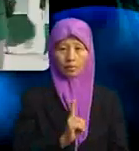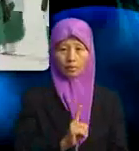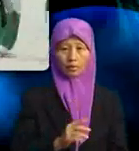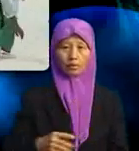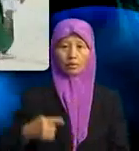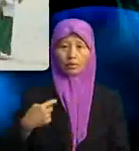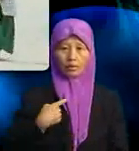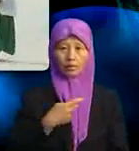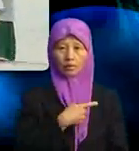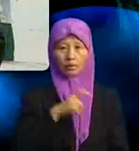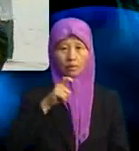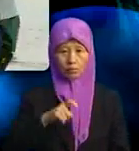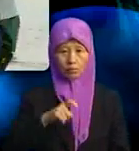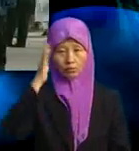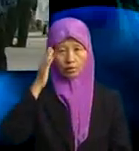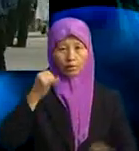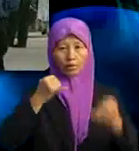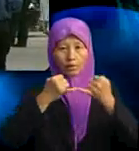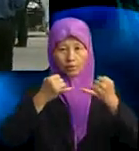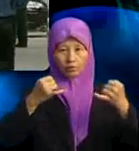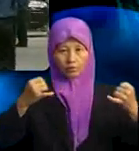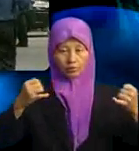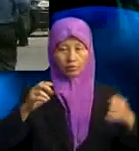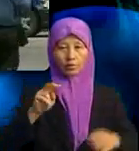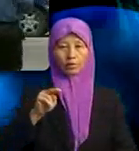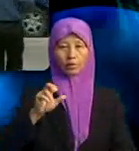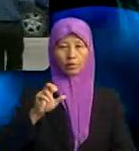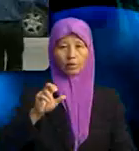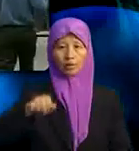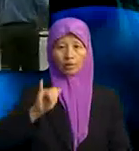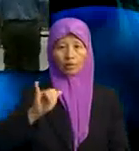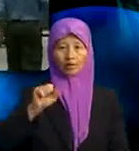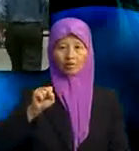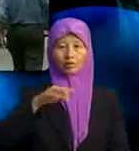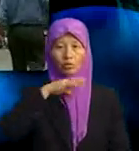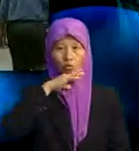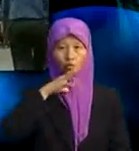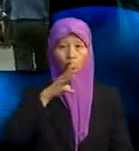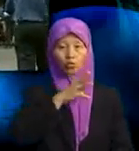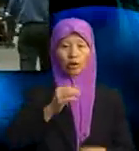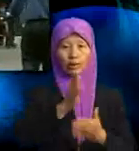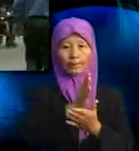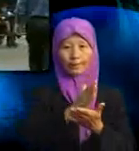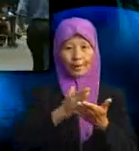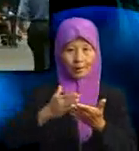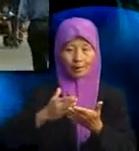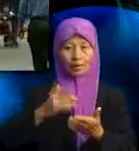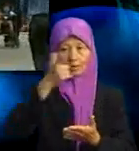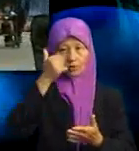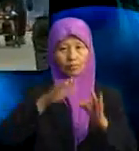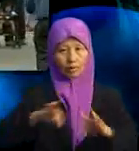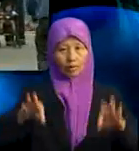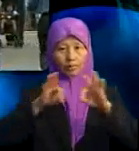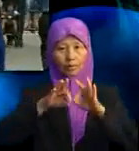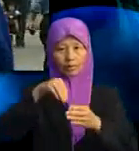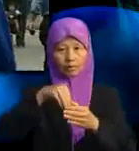Sebagai umat Islam, kita perlu tahu jenis-jenis najis dan pembahagiannya, kerana